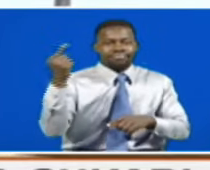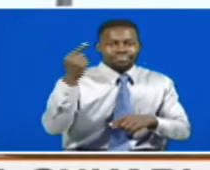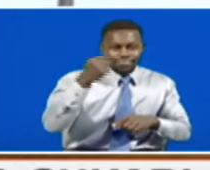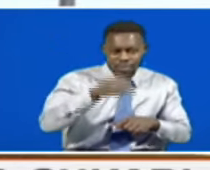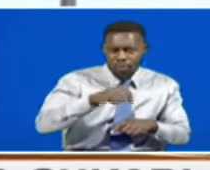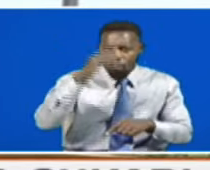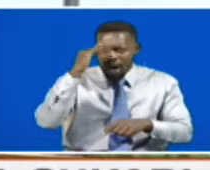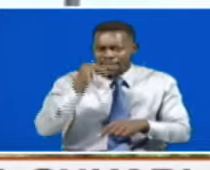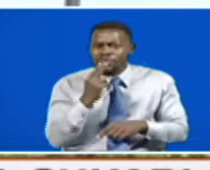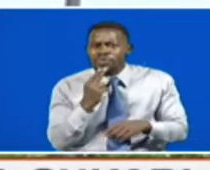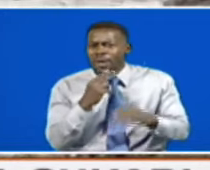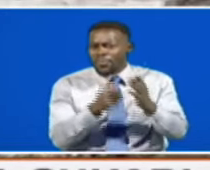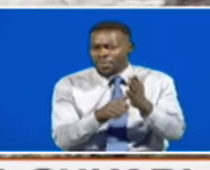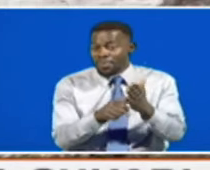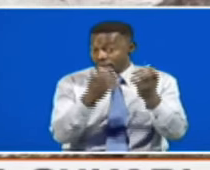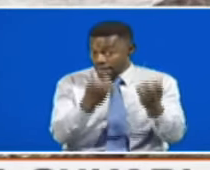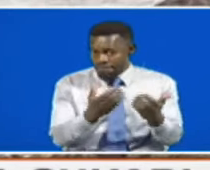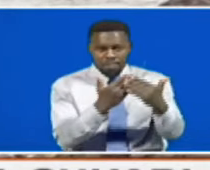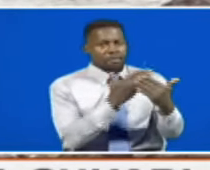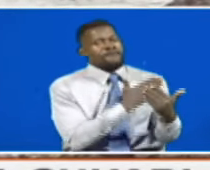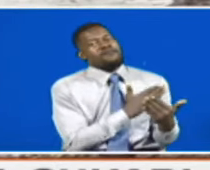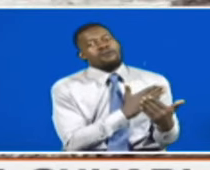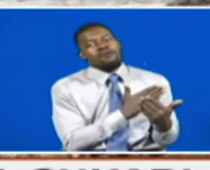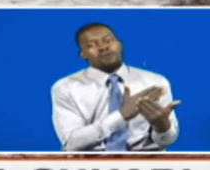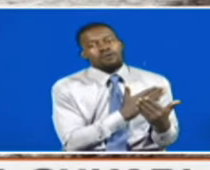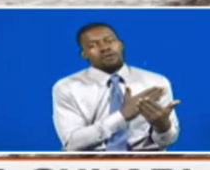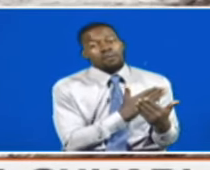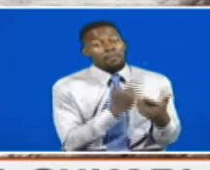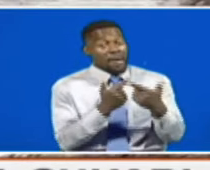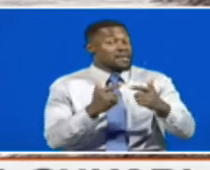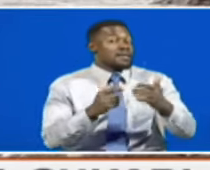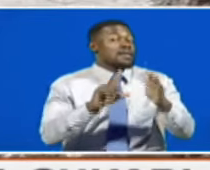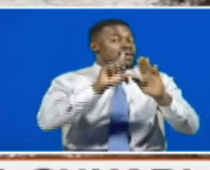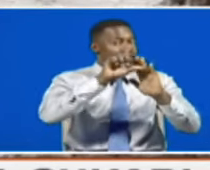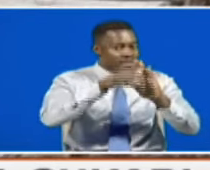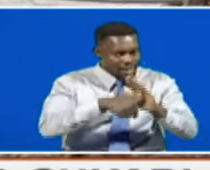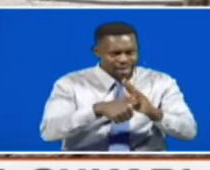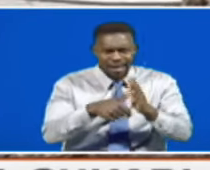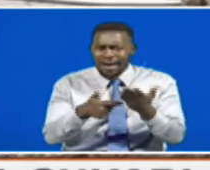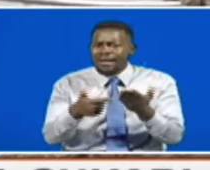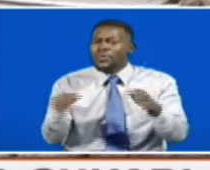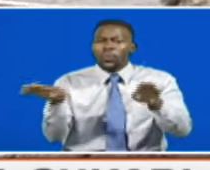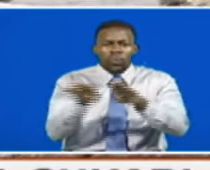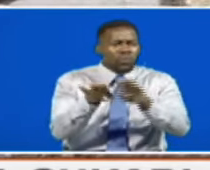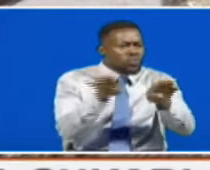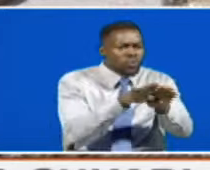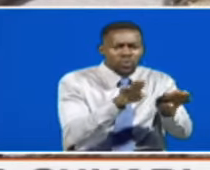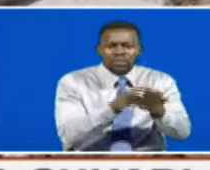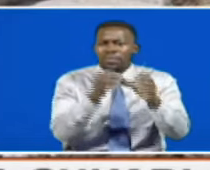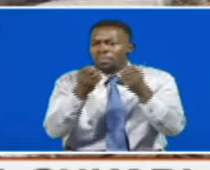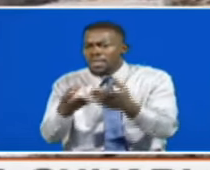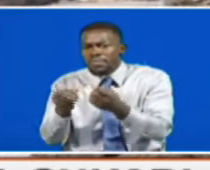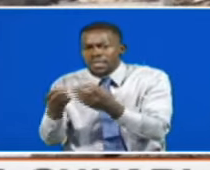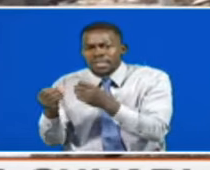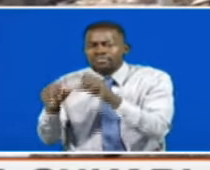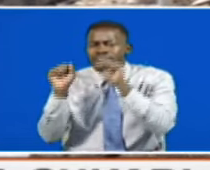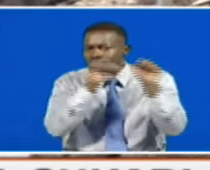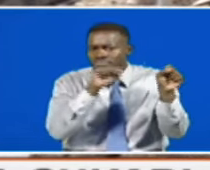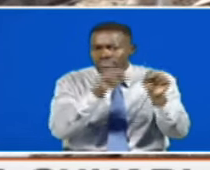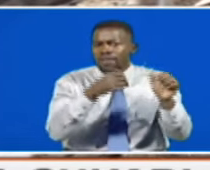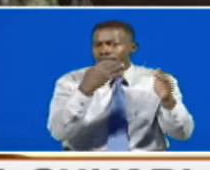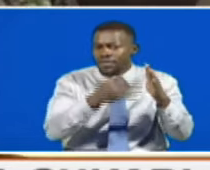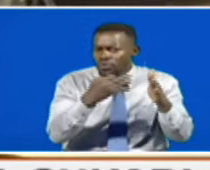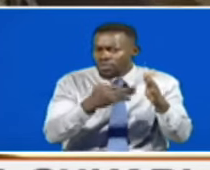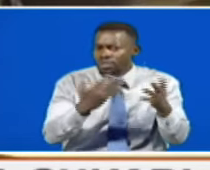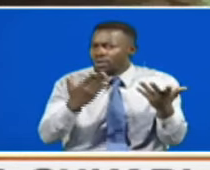kukabiliana na bei ghali ya sukari madukani. Kilichofuatia ni kufungwa kwa viwanda vya kusaga miwa eneo hili kwa muda ili